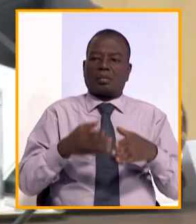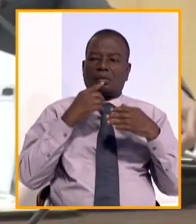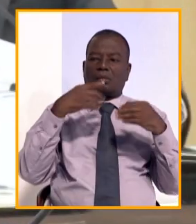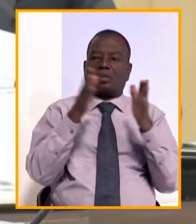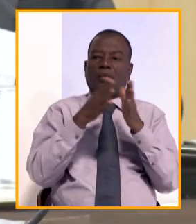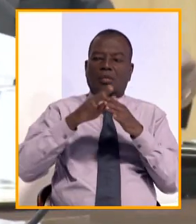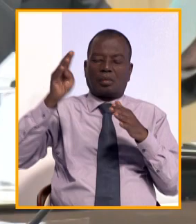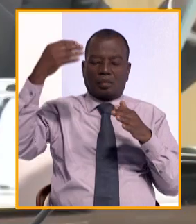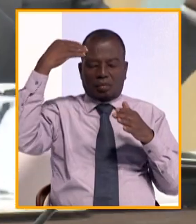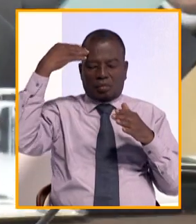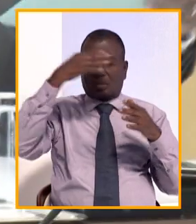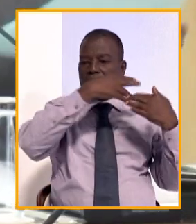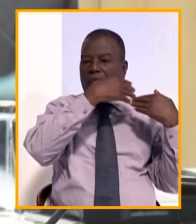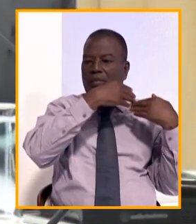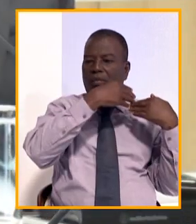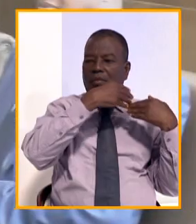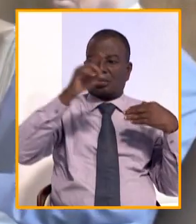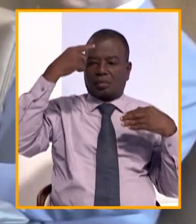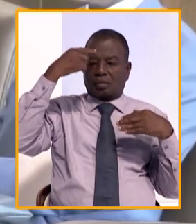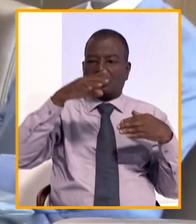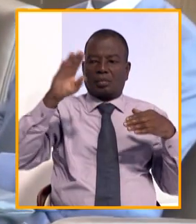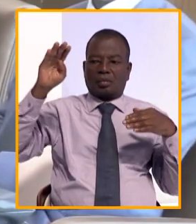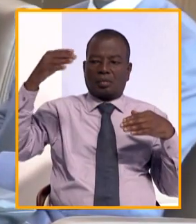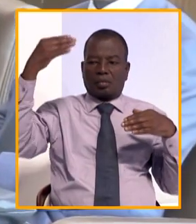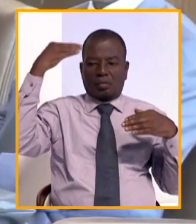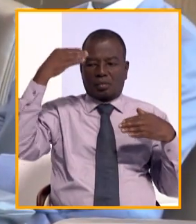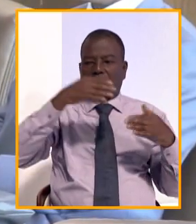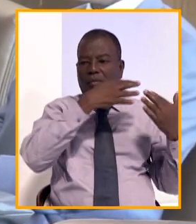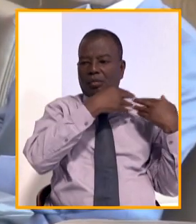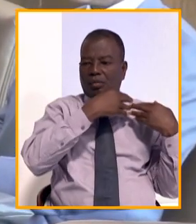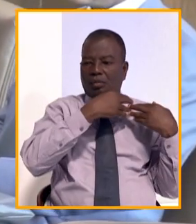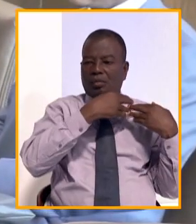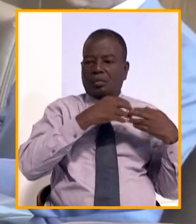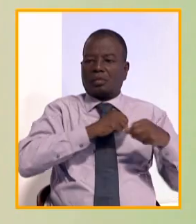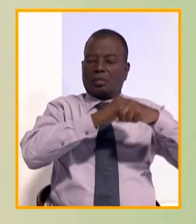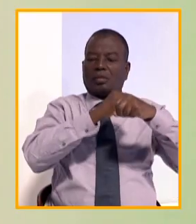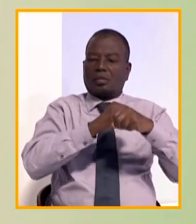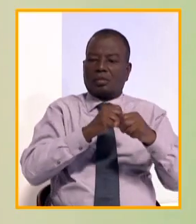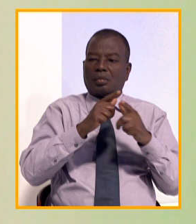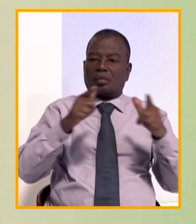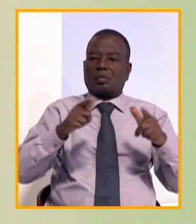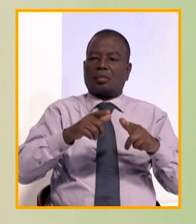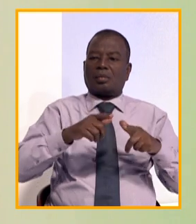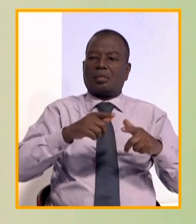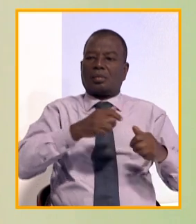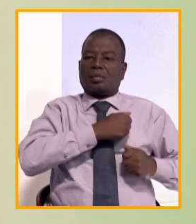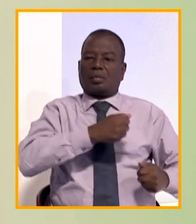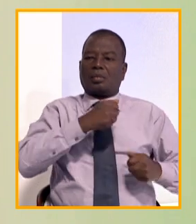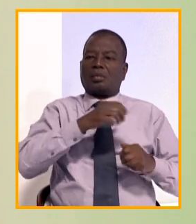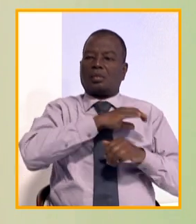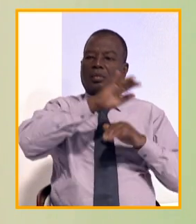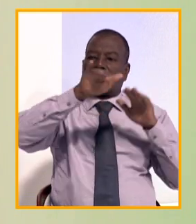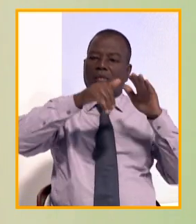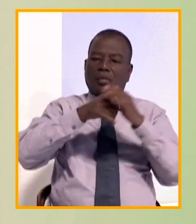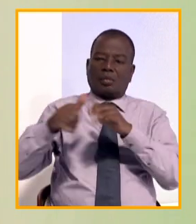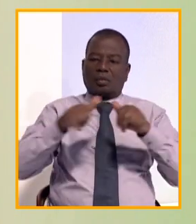premier ministre chef du gouvernement, au ministre en charge de la Défense et de la Sécurité, au grand commandement et à